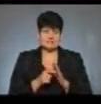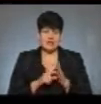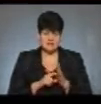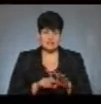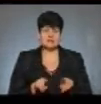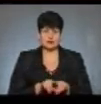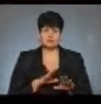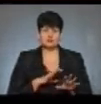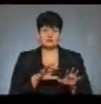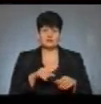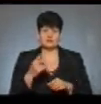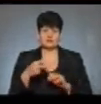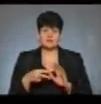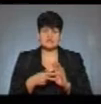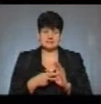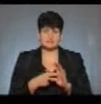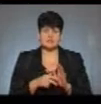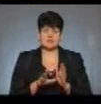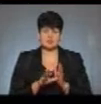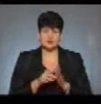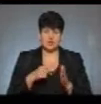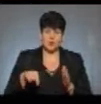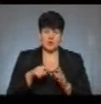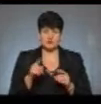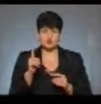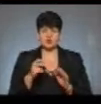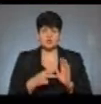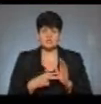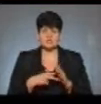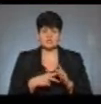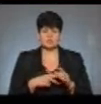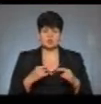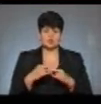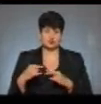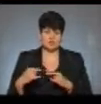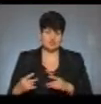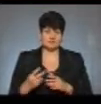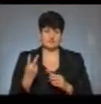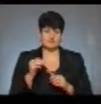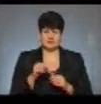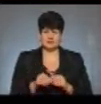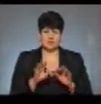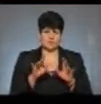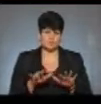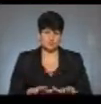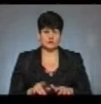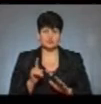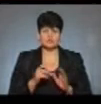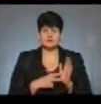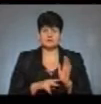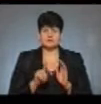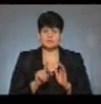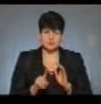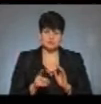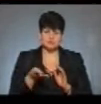вилучені 27 електронних рулеток, 107 столів, 2000 одиниць комп'ютерного обладнання, 181 одиниця